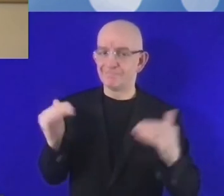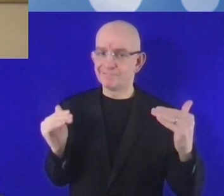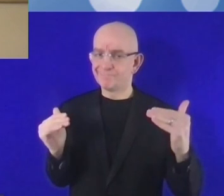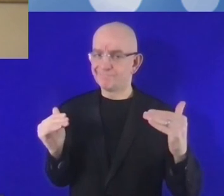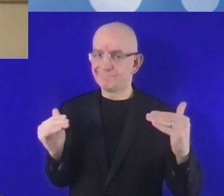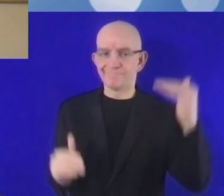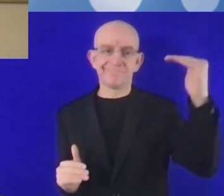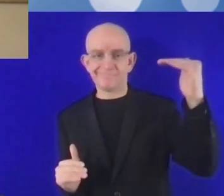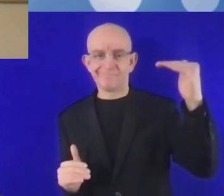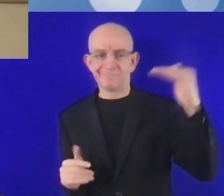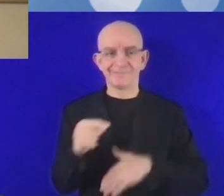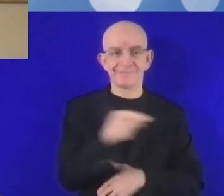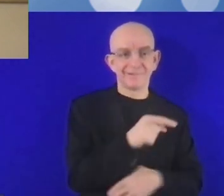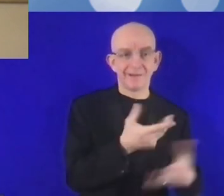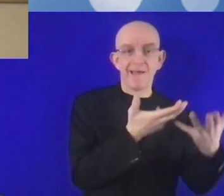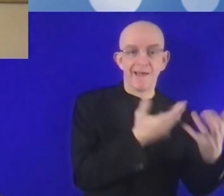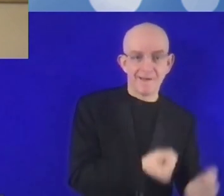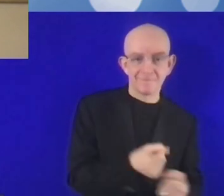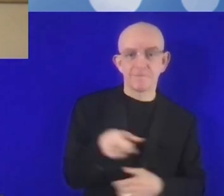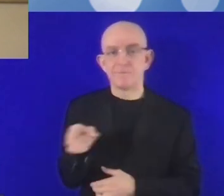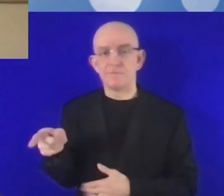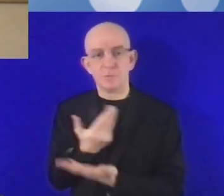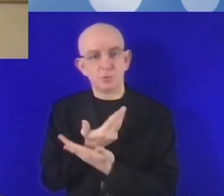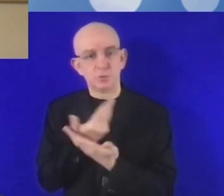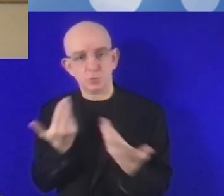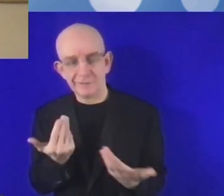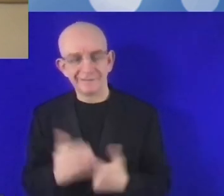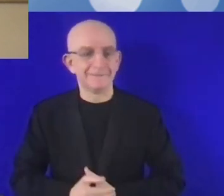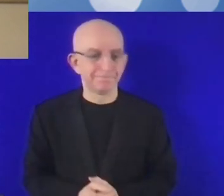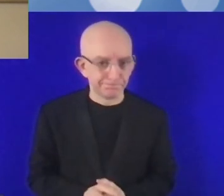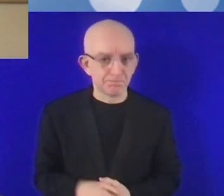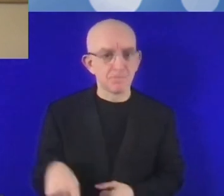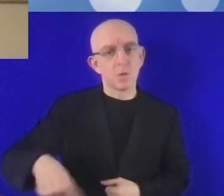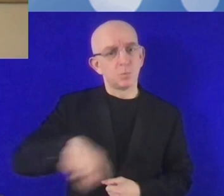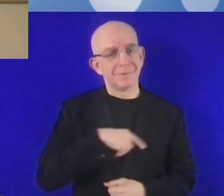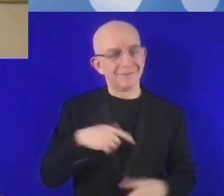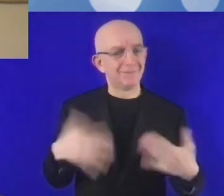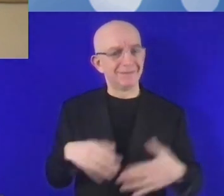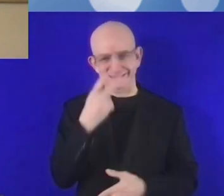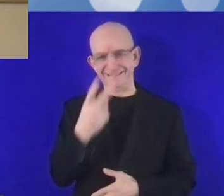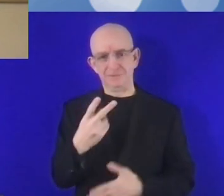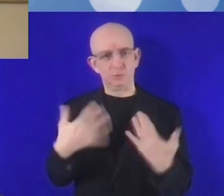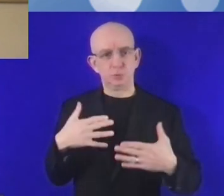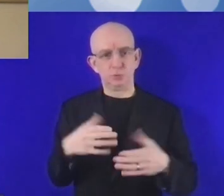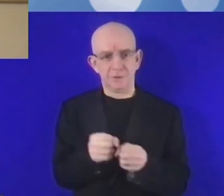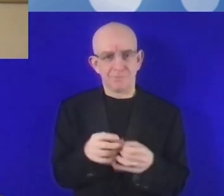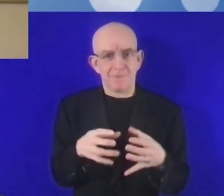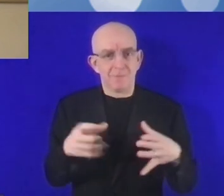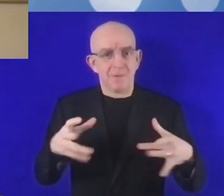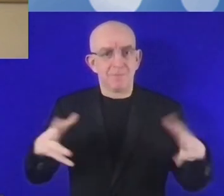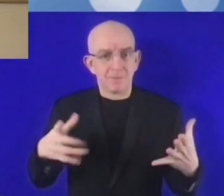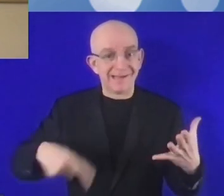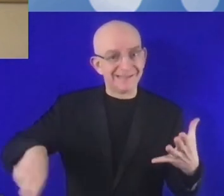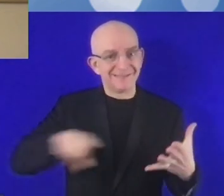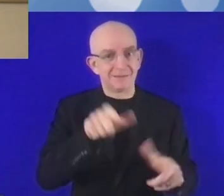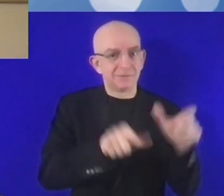沟，年轻人当中的区别，在不同的国家当中有和没有互联网的区别。我们也感觉到在很